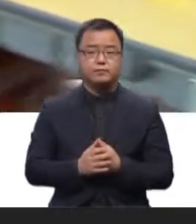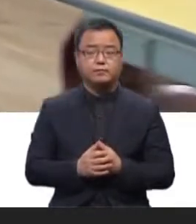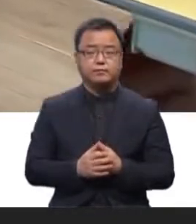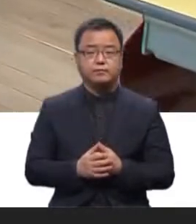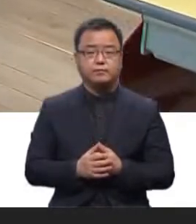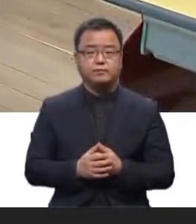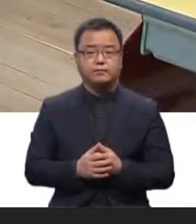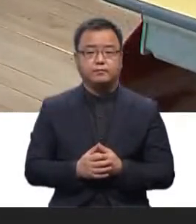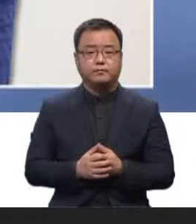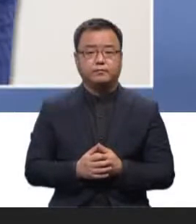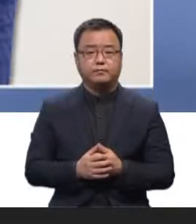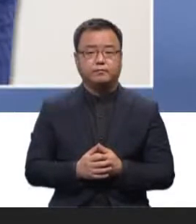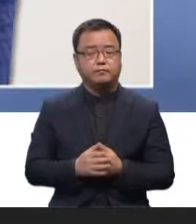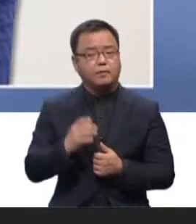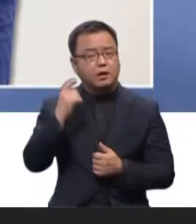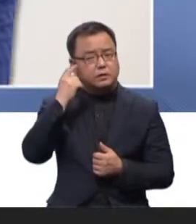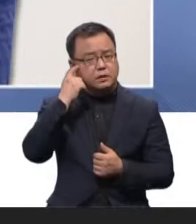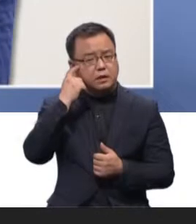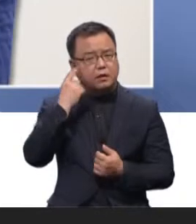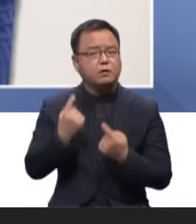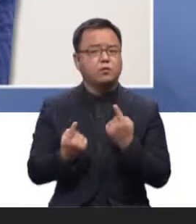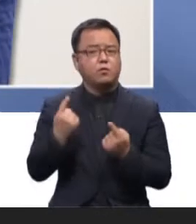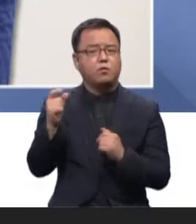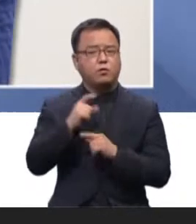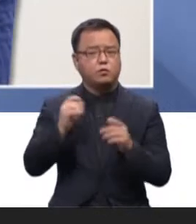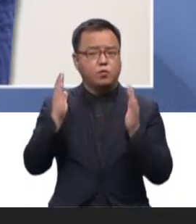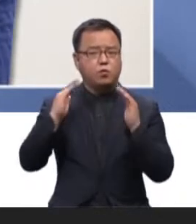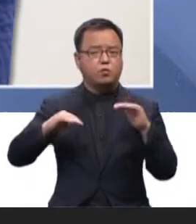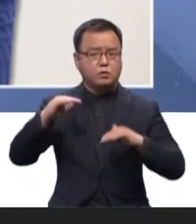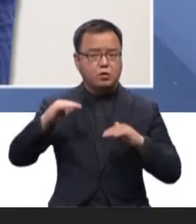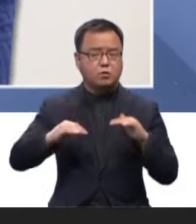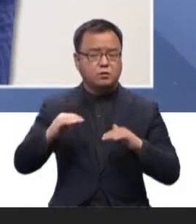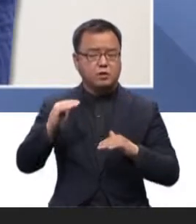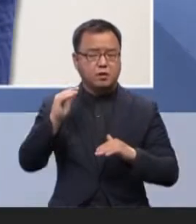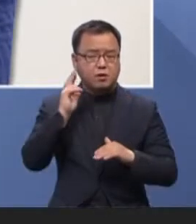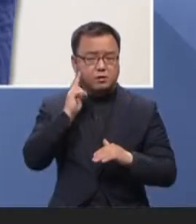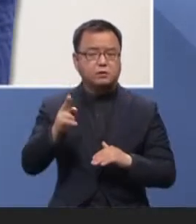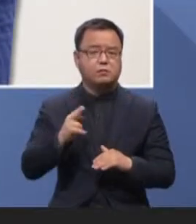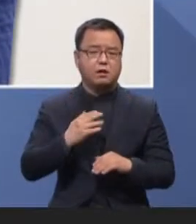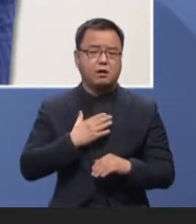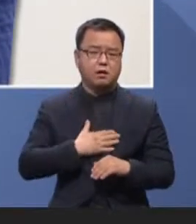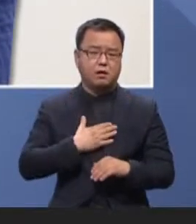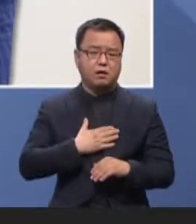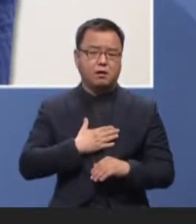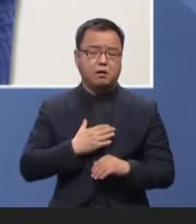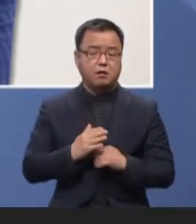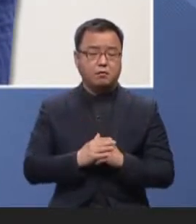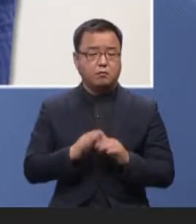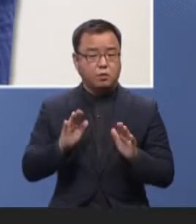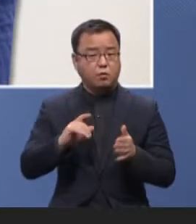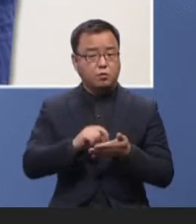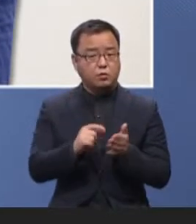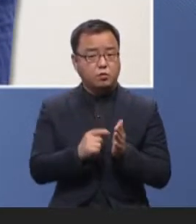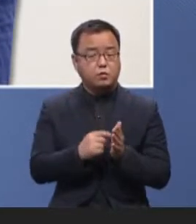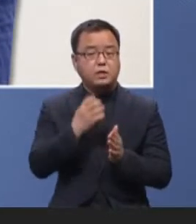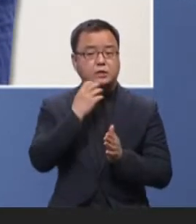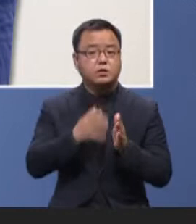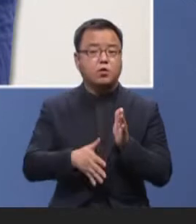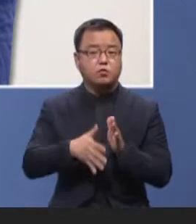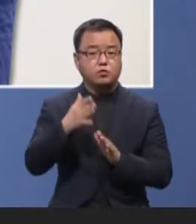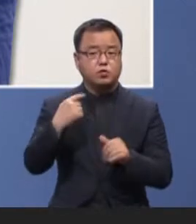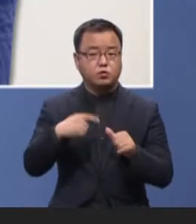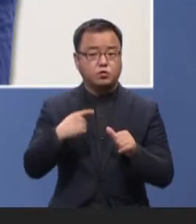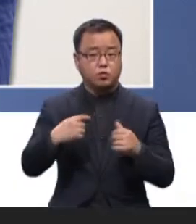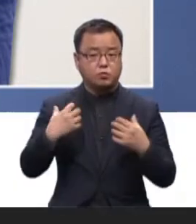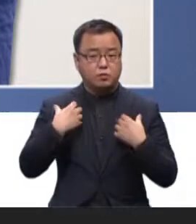네, 생각했던 것보다 학습 격차 문제가 심각하다고 느껴지는데요. 그런 만큼 오늘 이제 서울시 교육청에서도